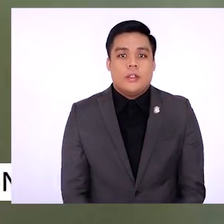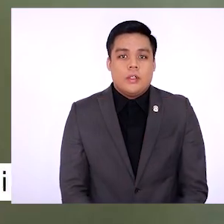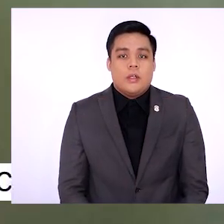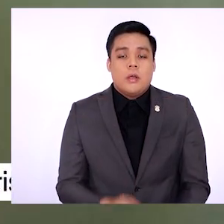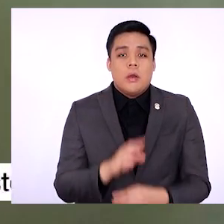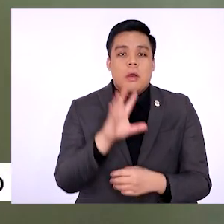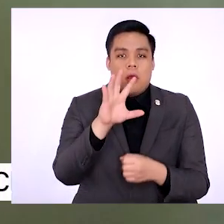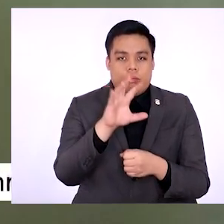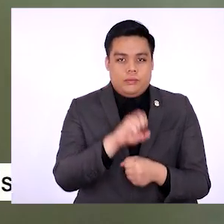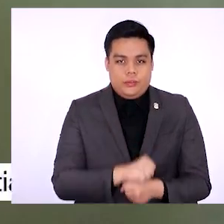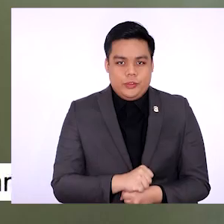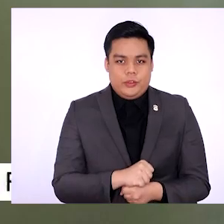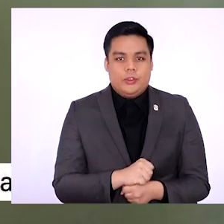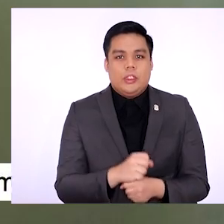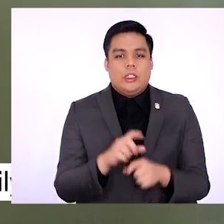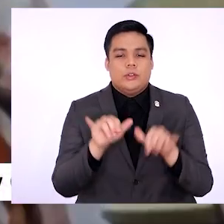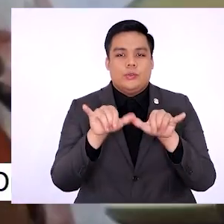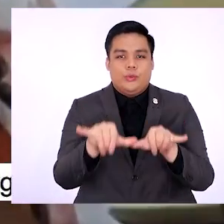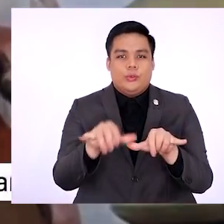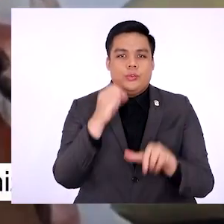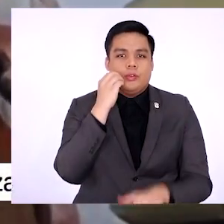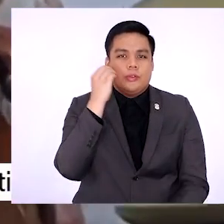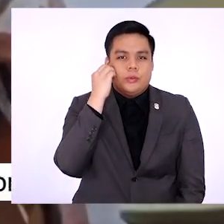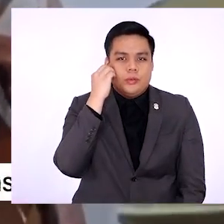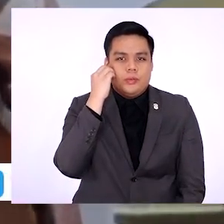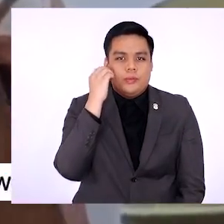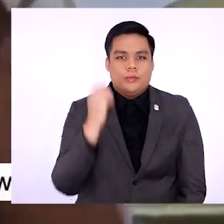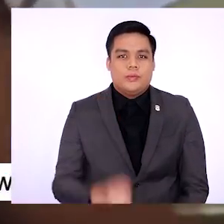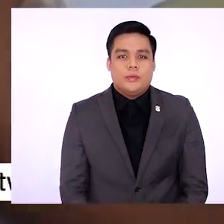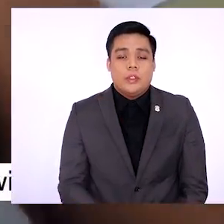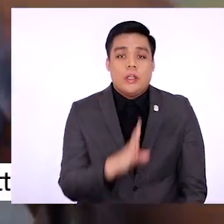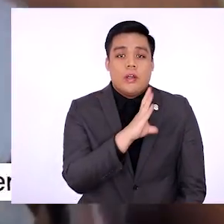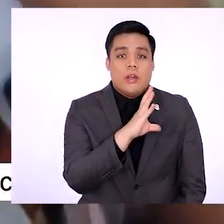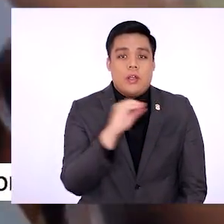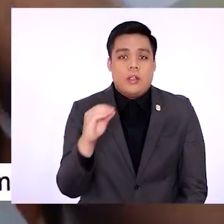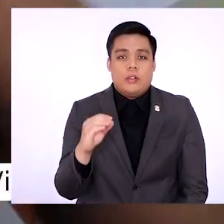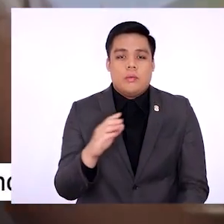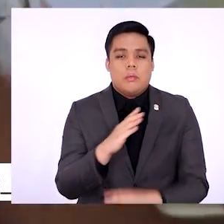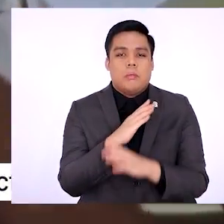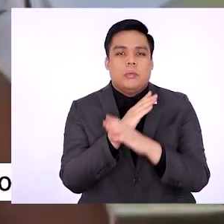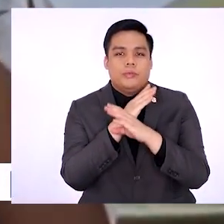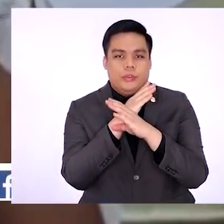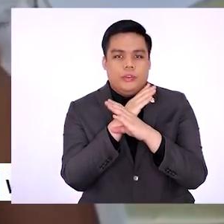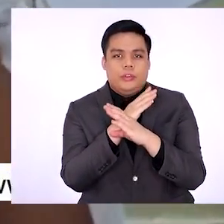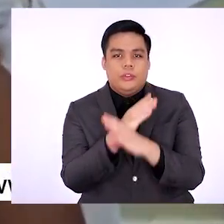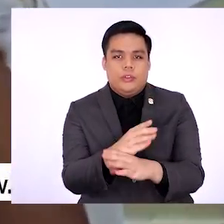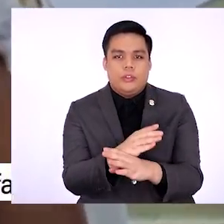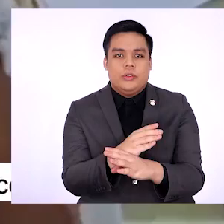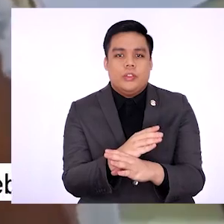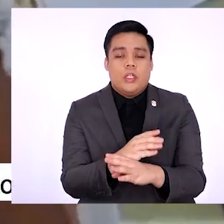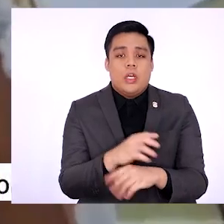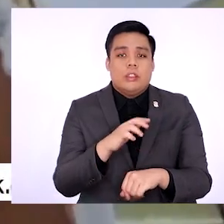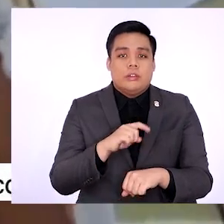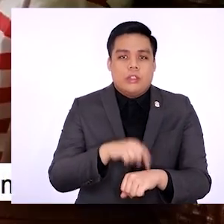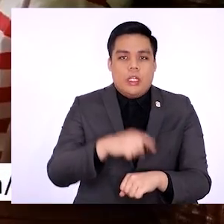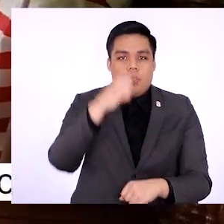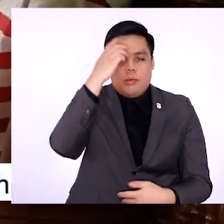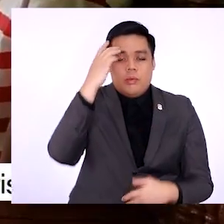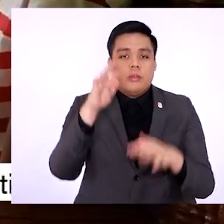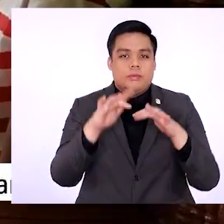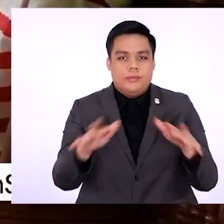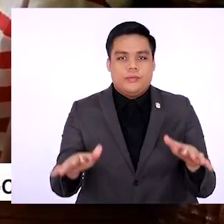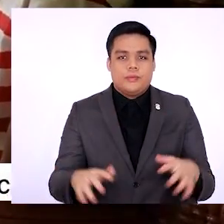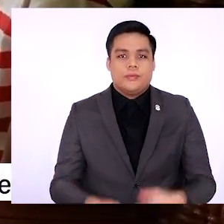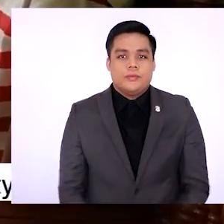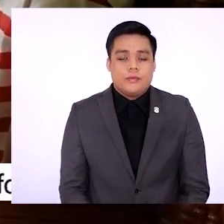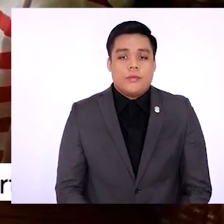magiging libangan habang nasa loob ng kanilang mga tahanan at magiging proteksyon na rin habang nasa panahon ng pandemya. Pagkatapos